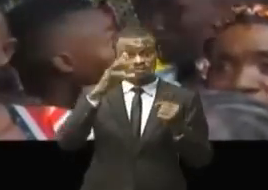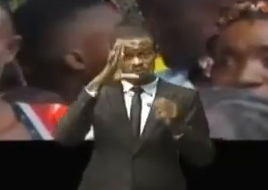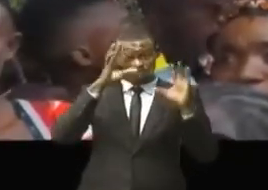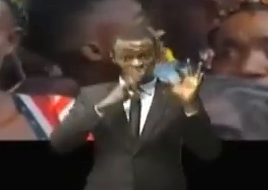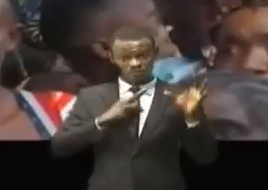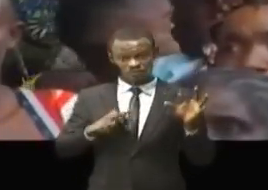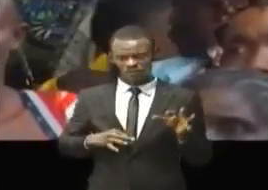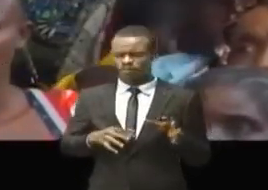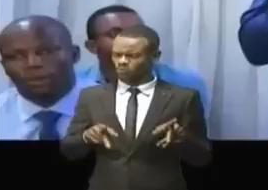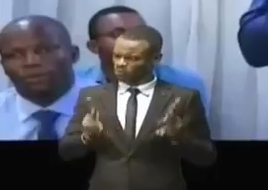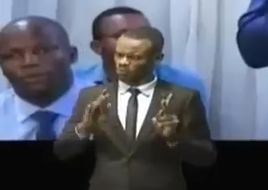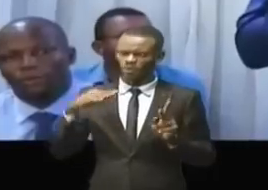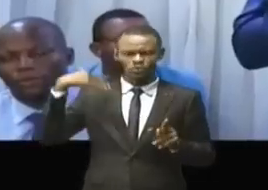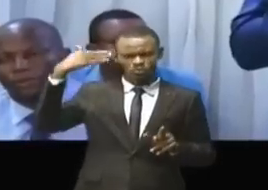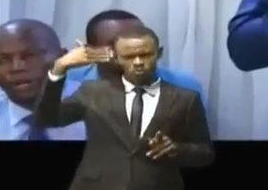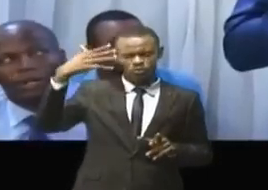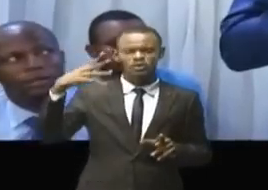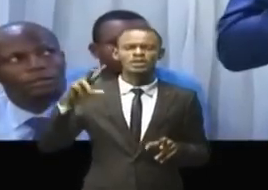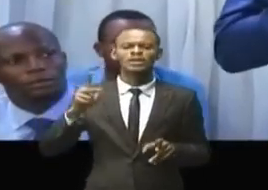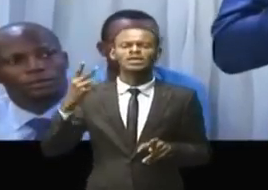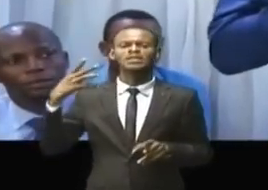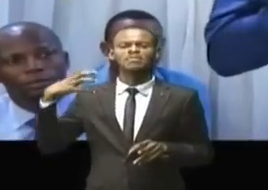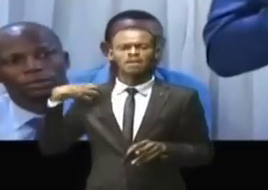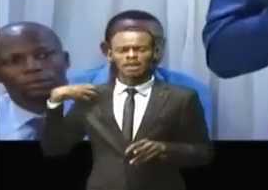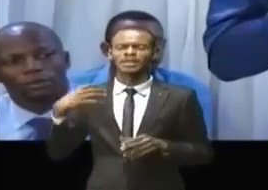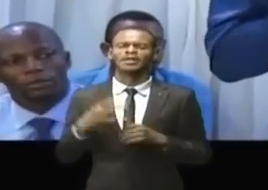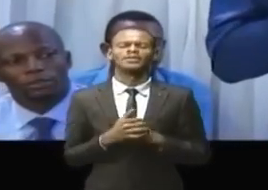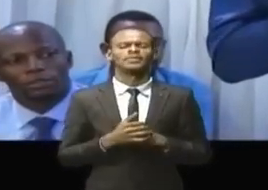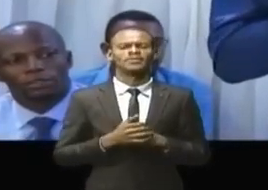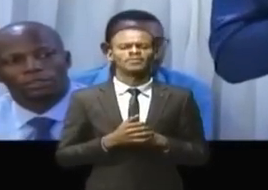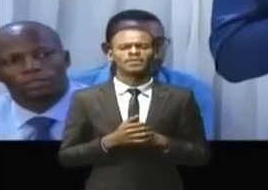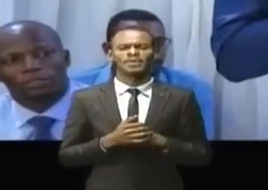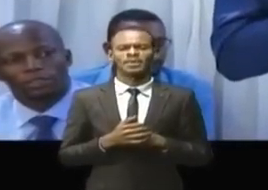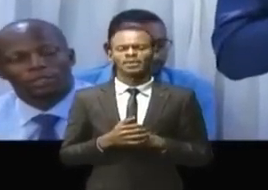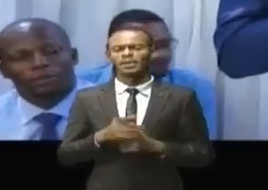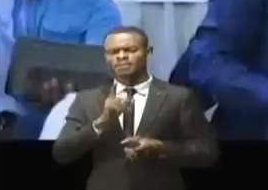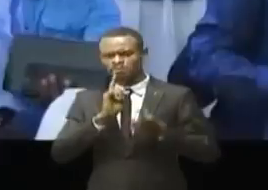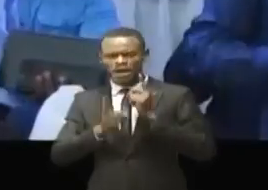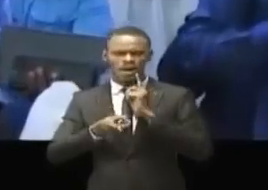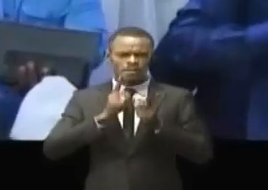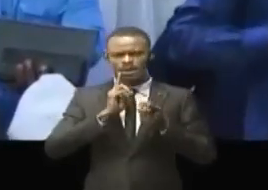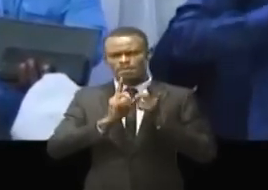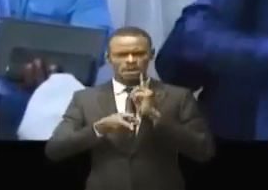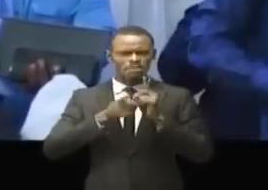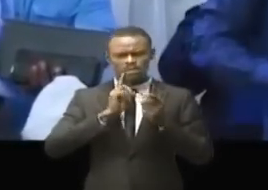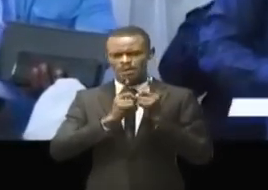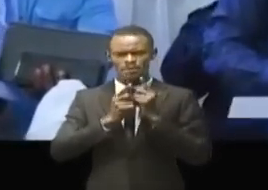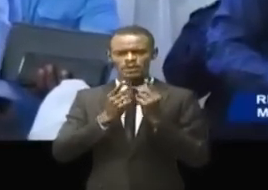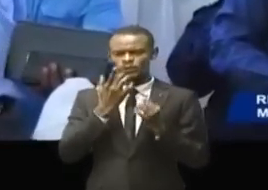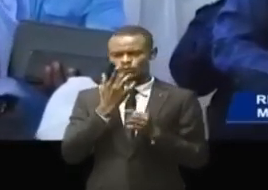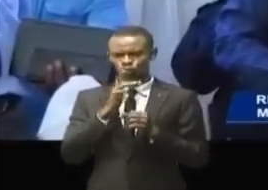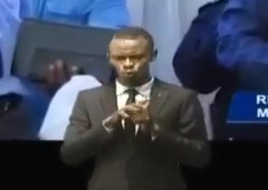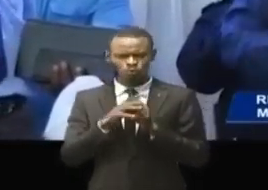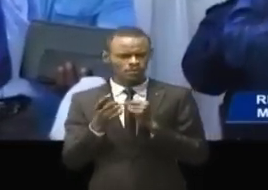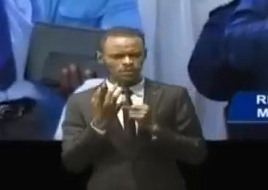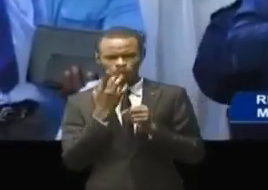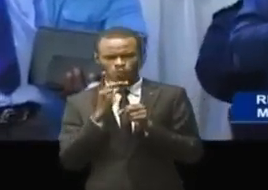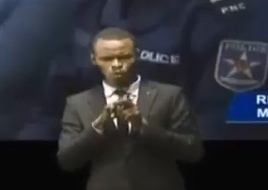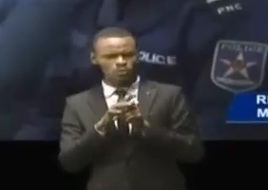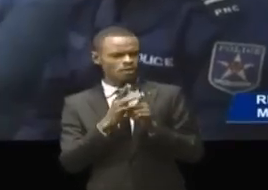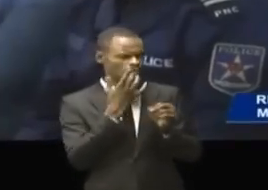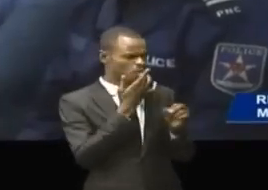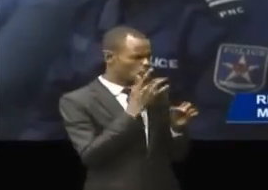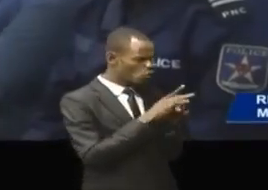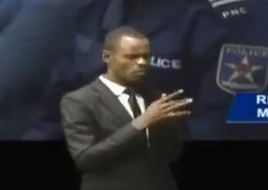parachever ses réalisations dans leur district. D'un commun accord, ils ont pris l'engagement de multiplier ces gens des